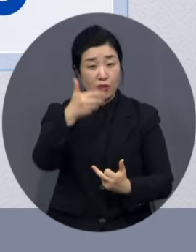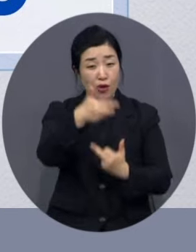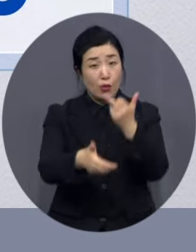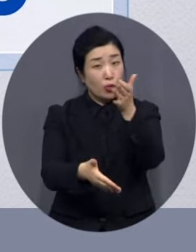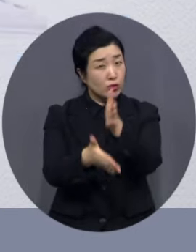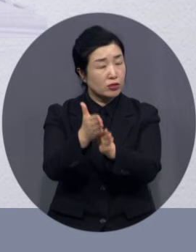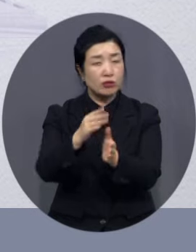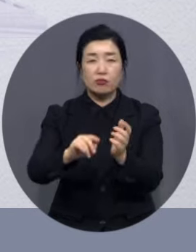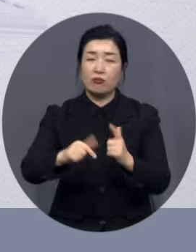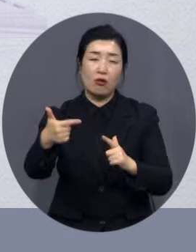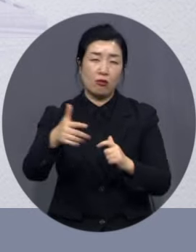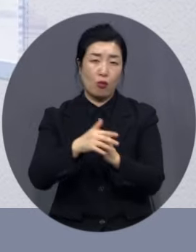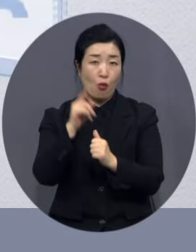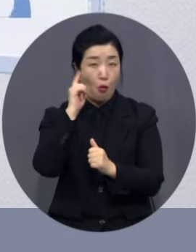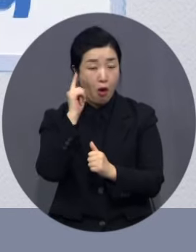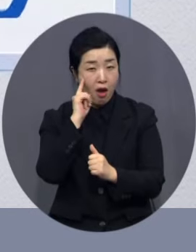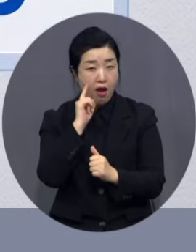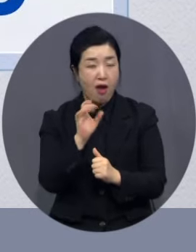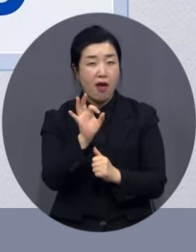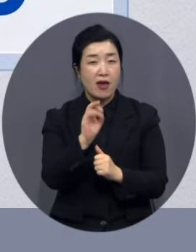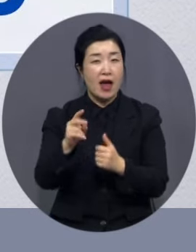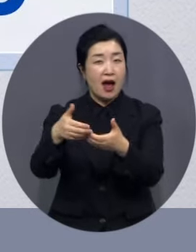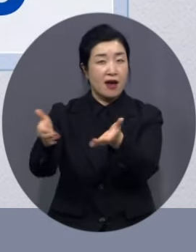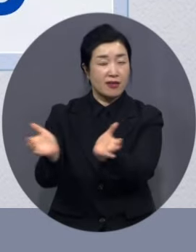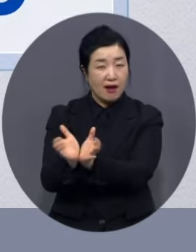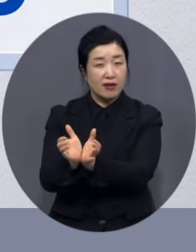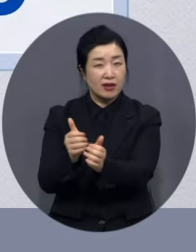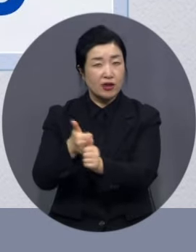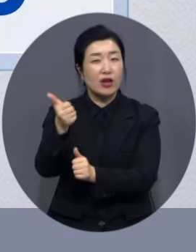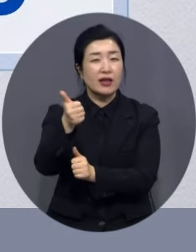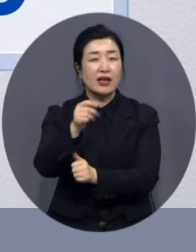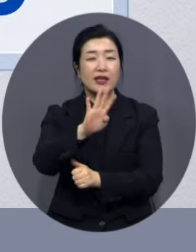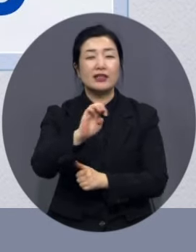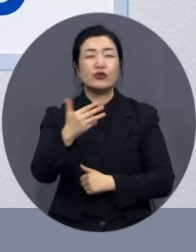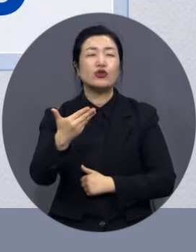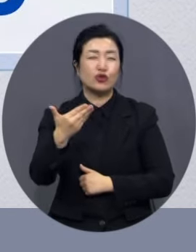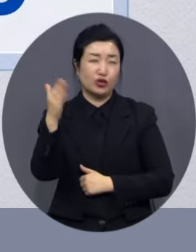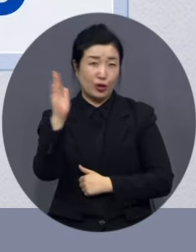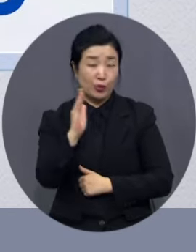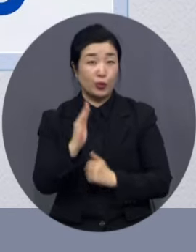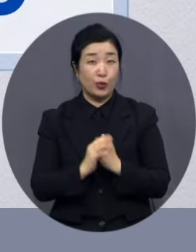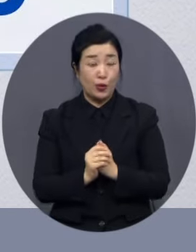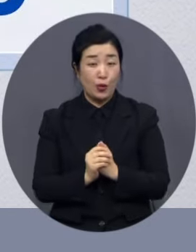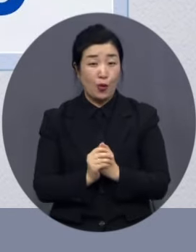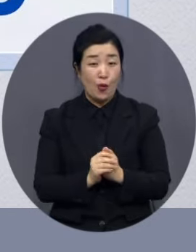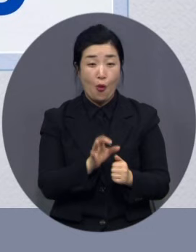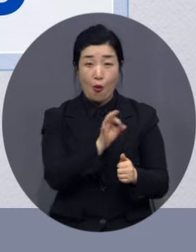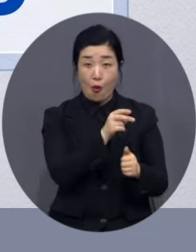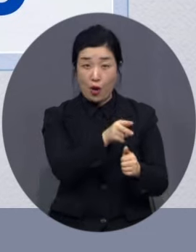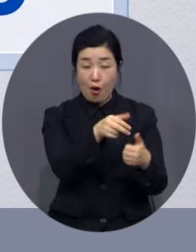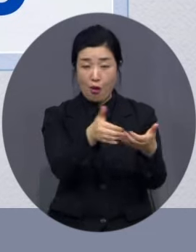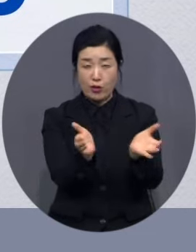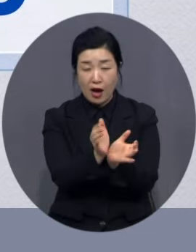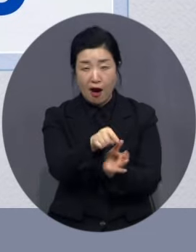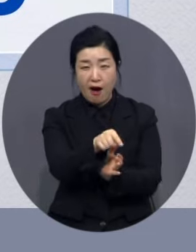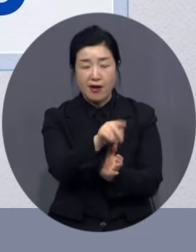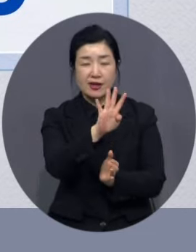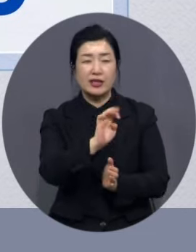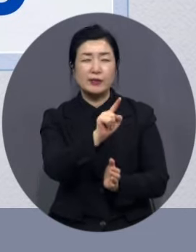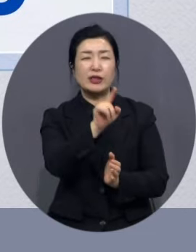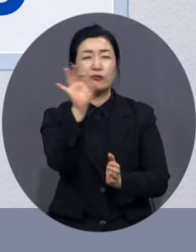선거구에서는 야당 후보가 당선돼야 한다가 49% 높았지만 여당 후보 당선이